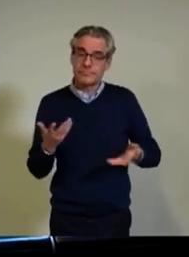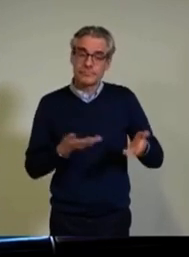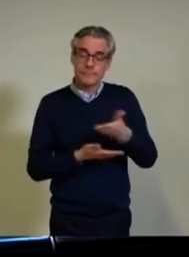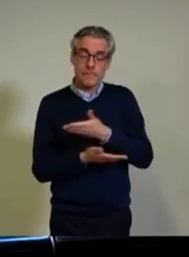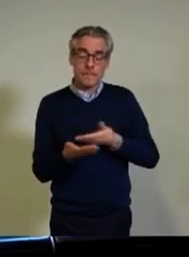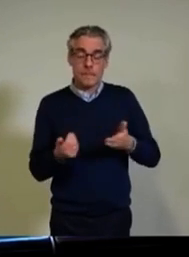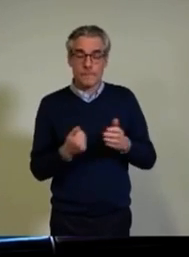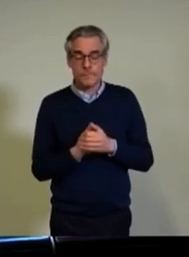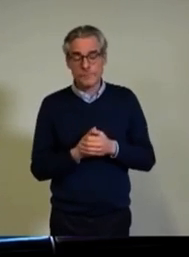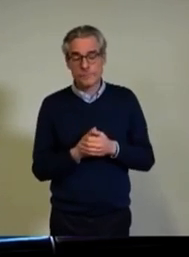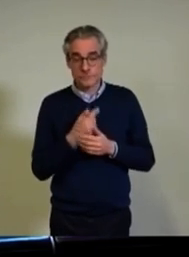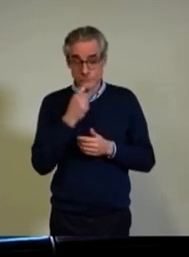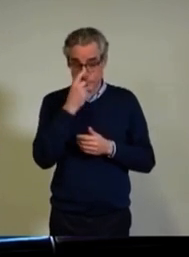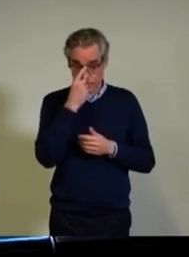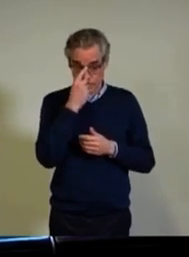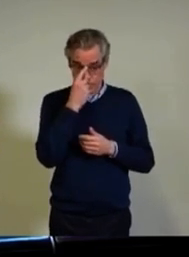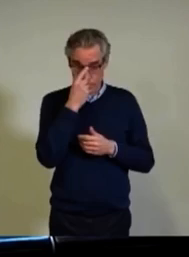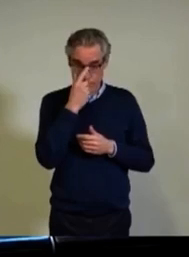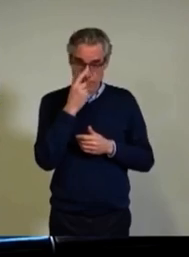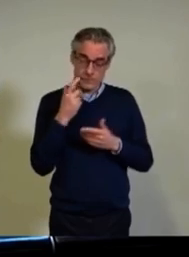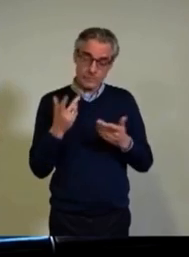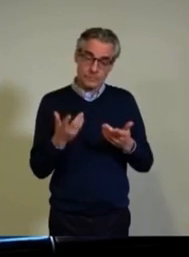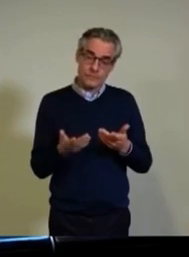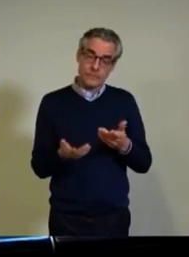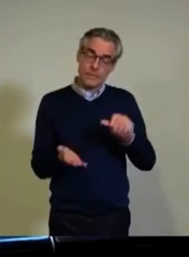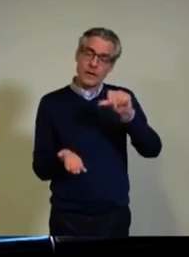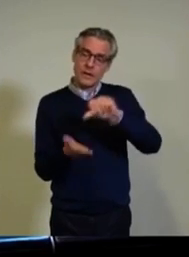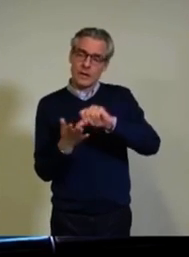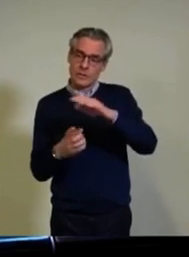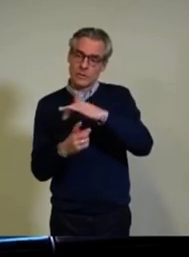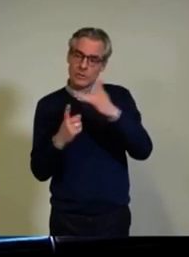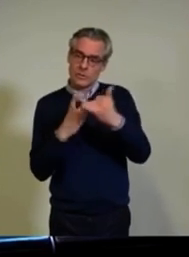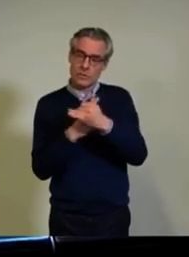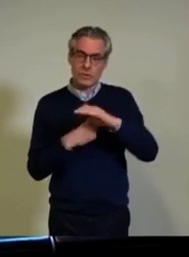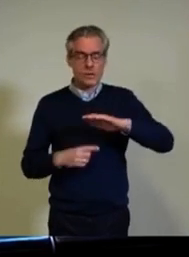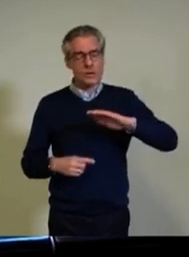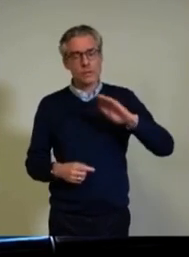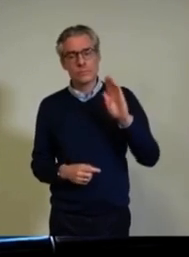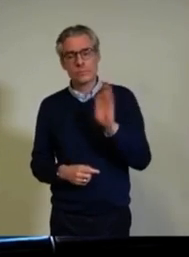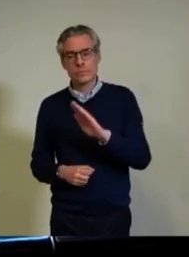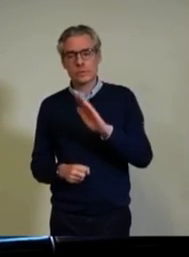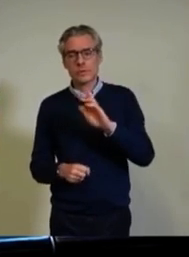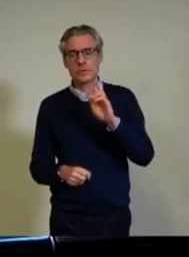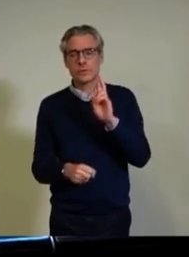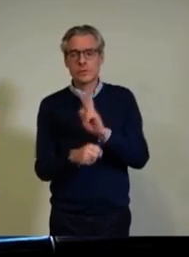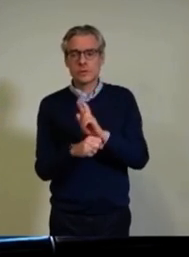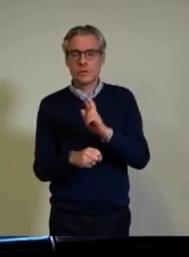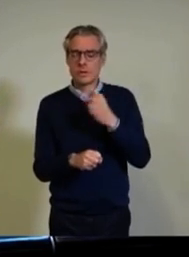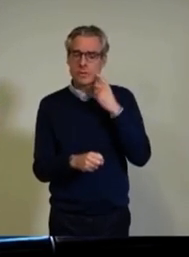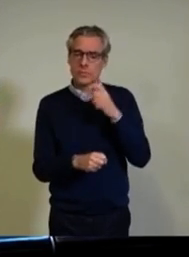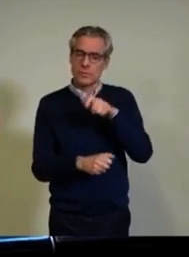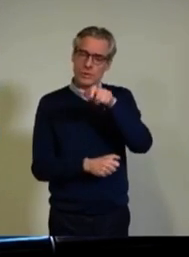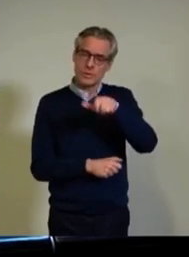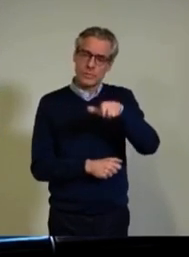centre social, qui n'est pas exclusivement le fait aussi de prendre en